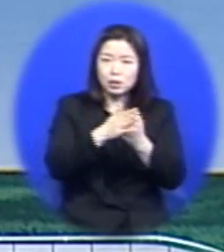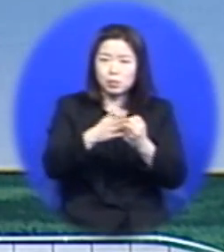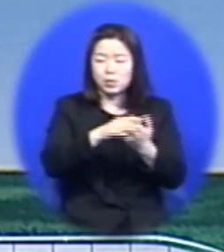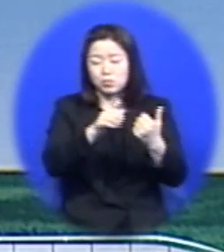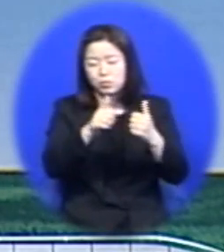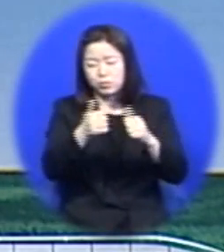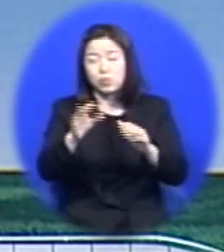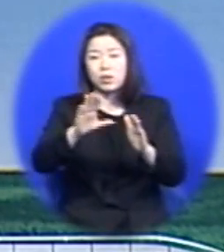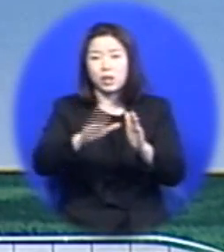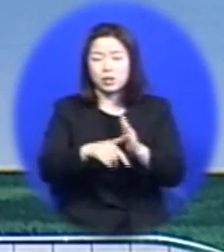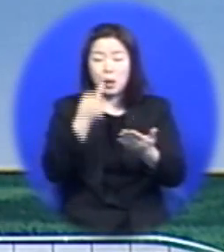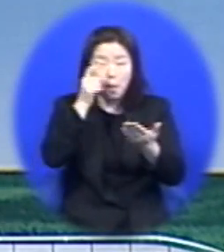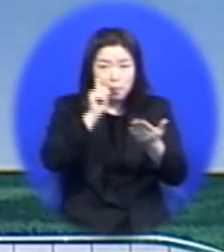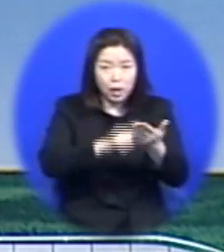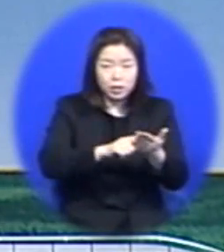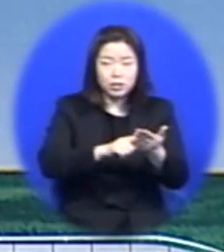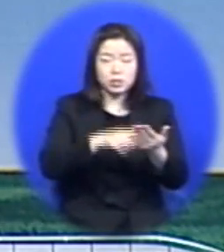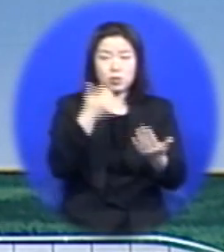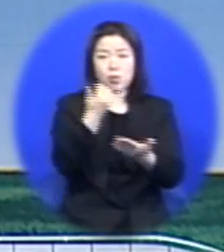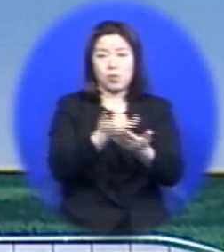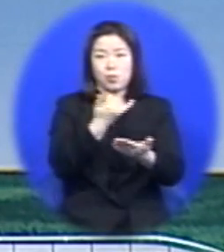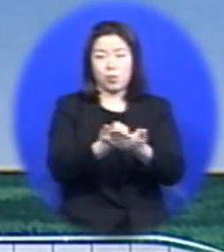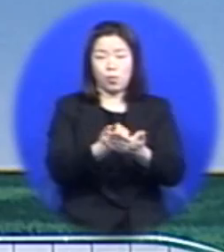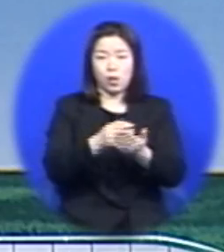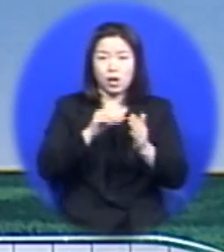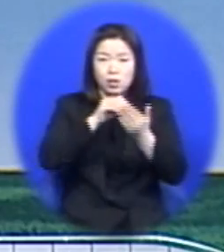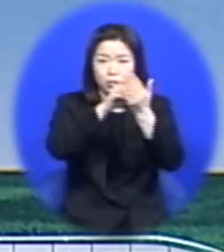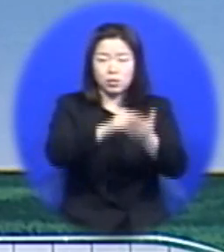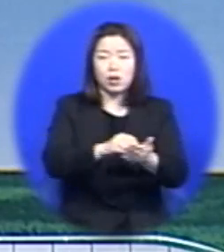발견되어서 고아원에 들어갔는데 9살입니다.